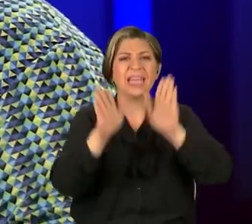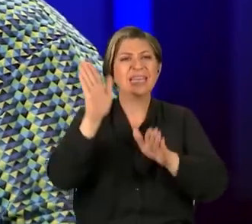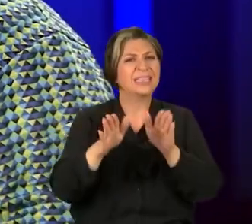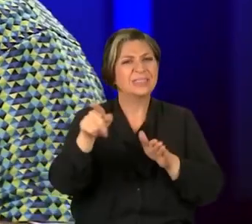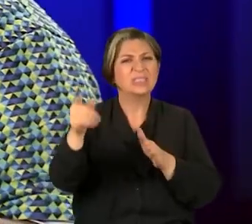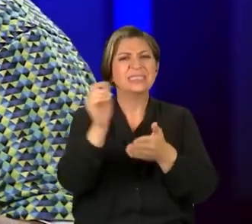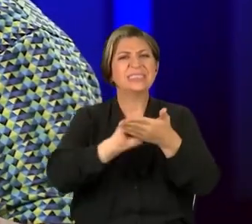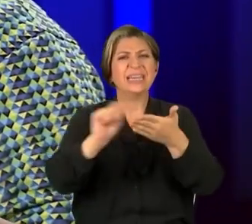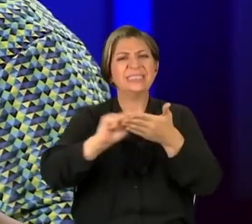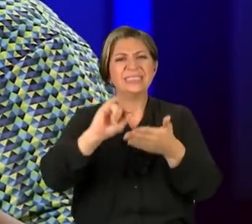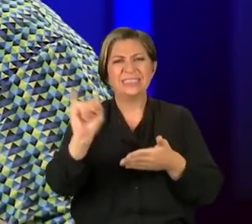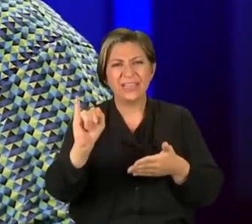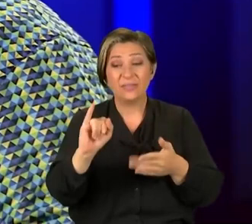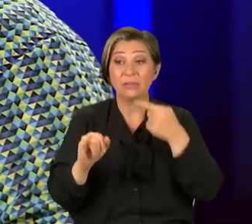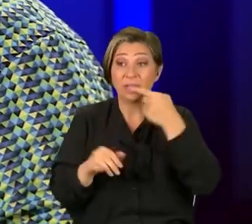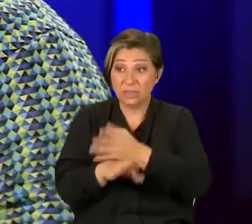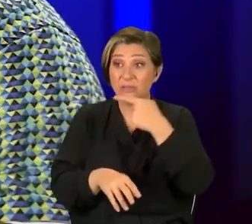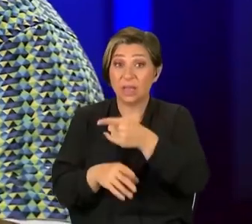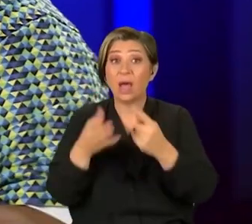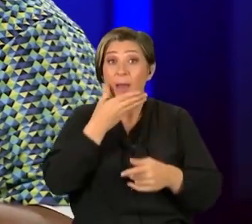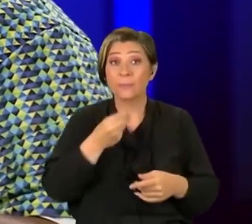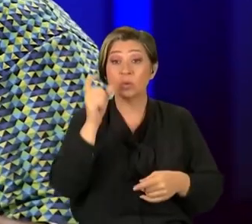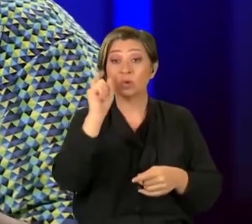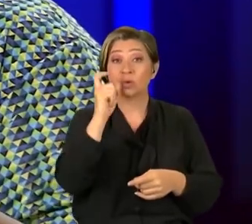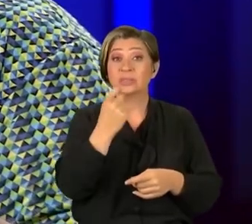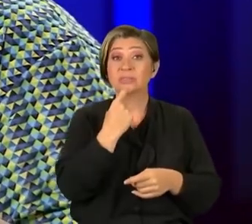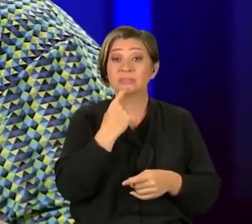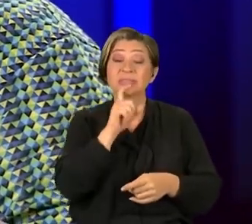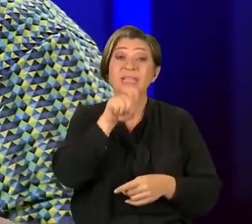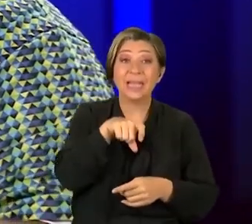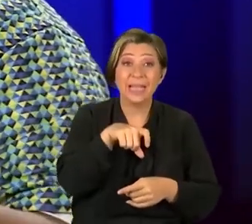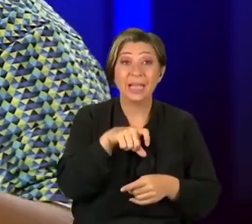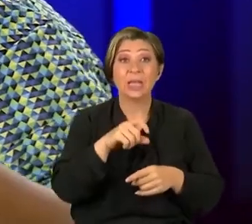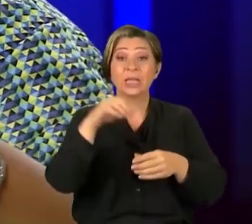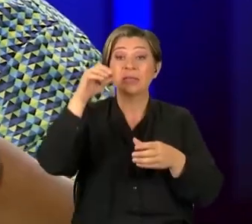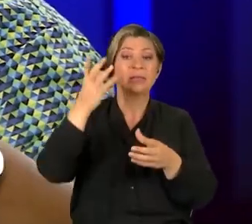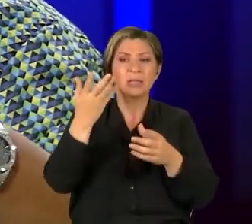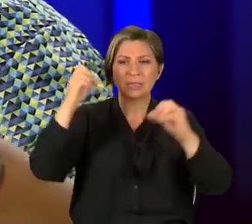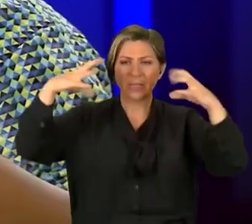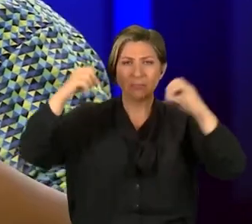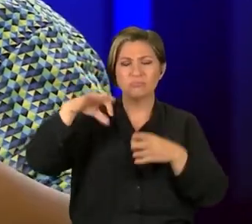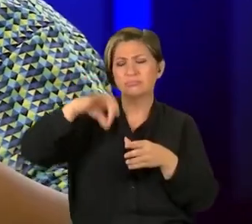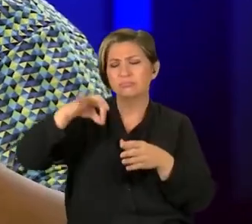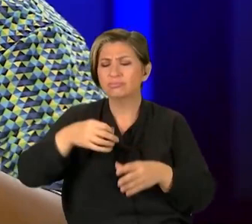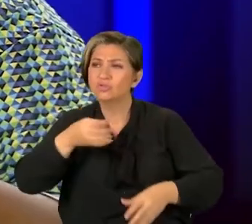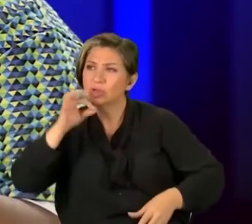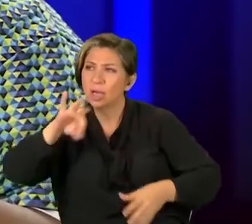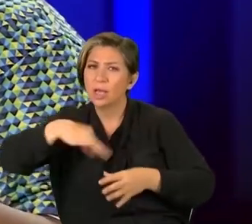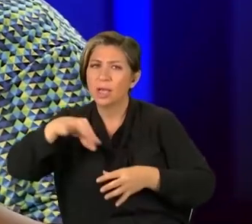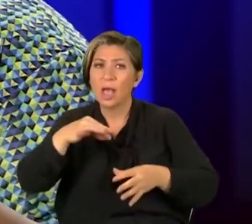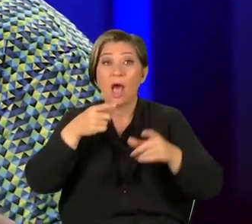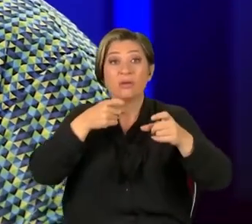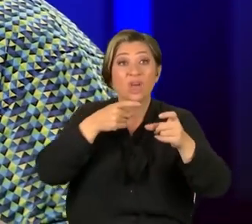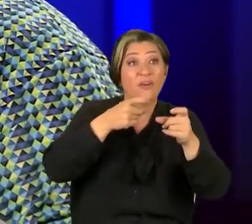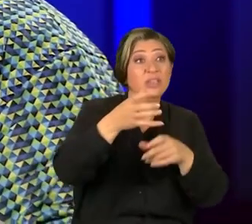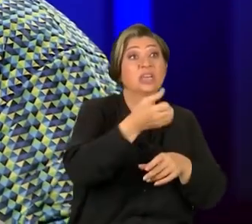zayıf gerçekleri dedi dediler ayıp 9 yaşında köşe başında Dayı demliyor Kırmızı ışıklarda çayı Avcı